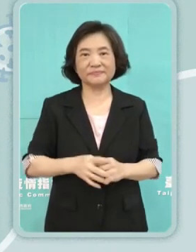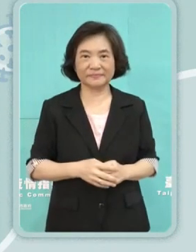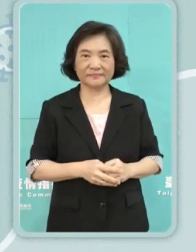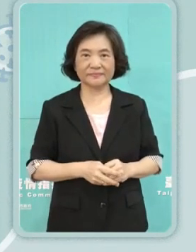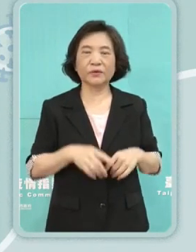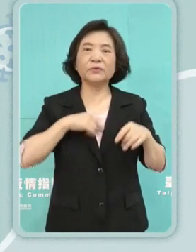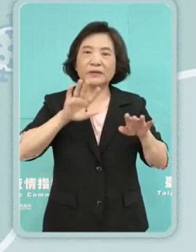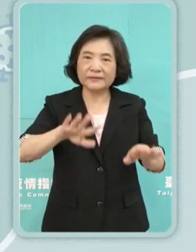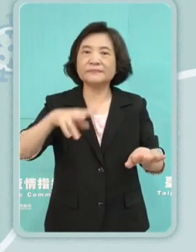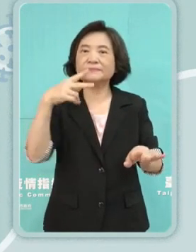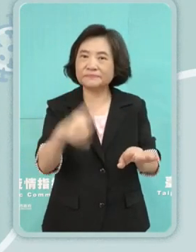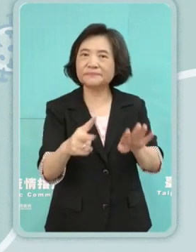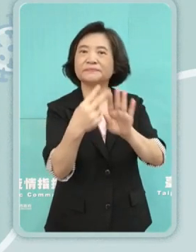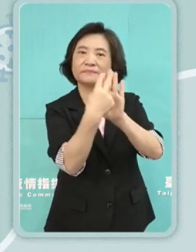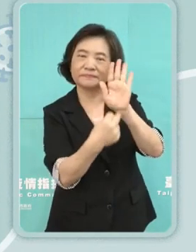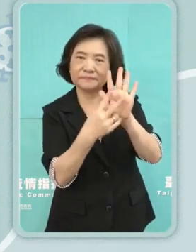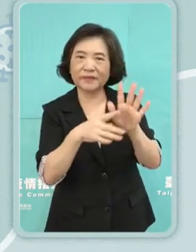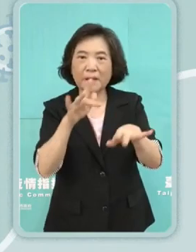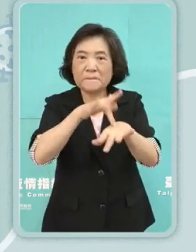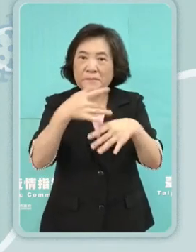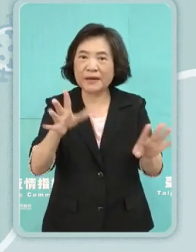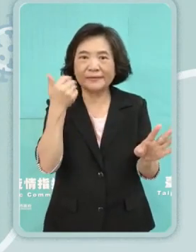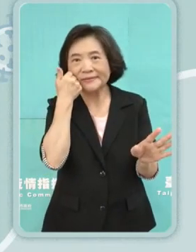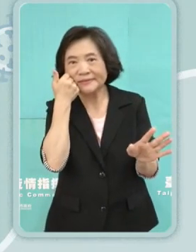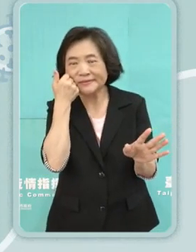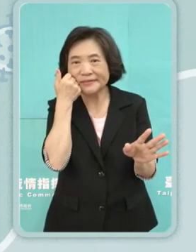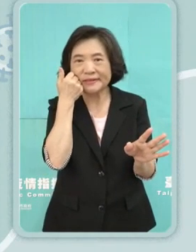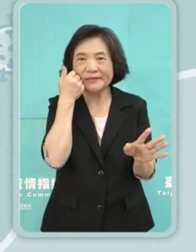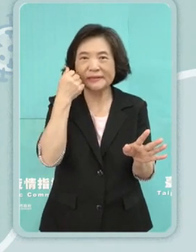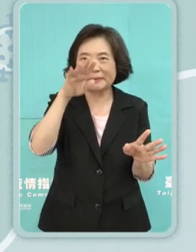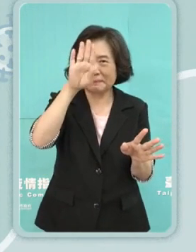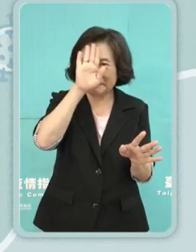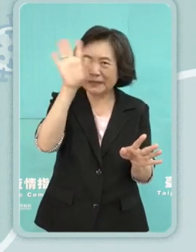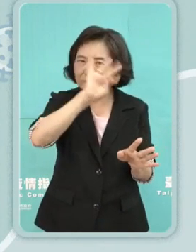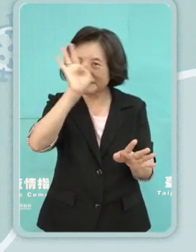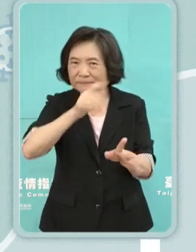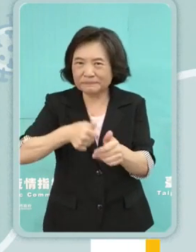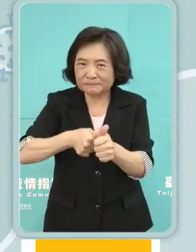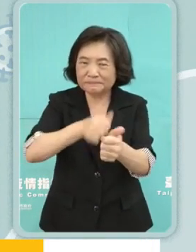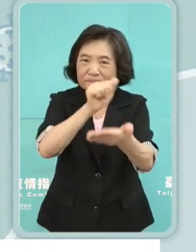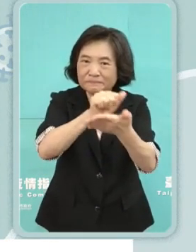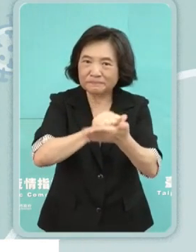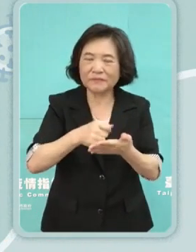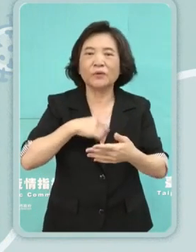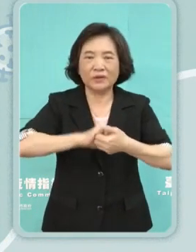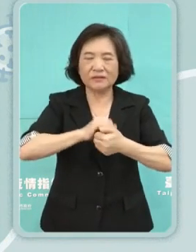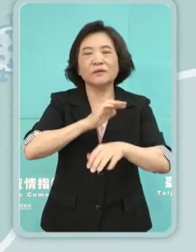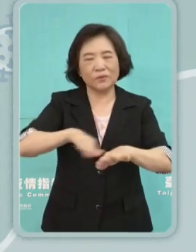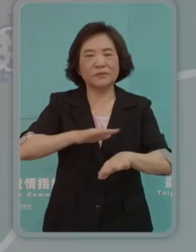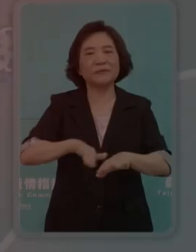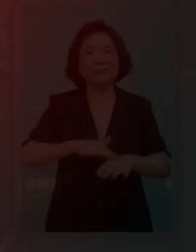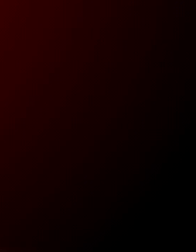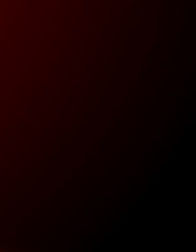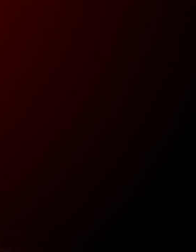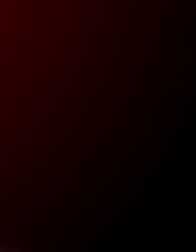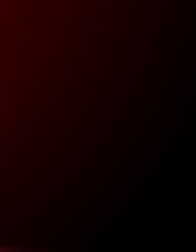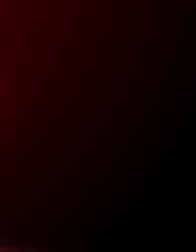次跟大家讲哦，这个疫调还是我们会继续做的哈。遇到确诊案例要做疫调。